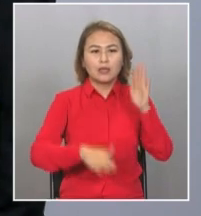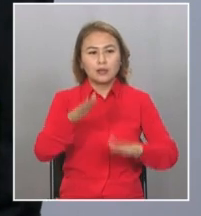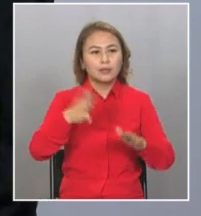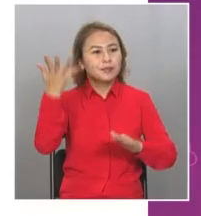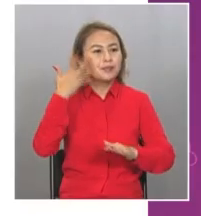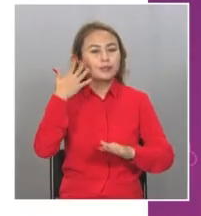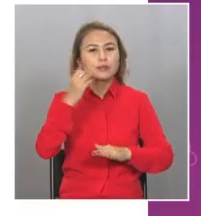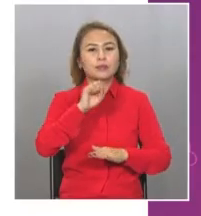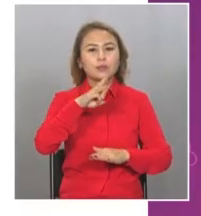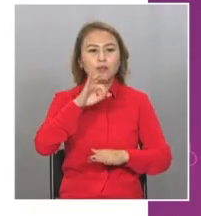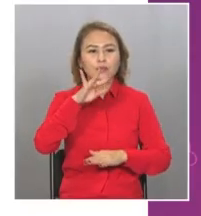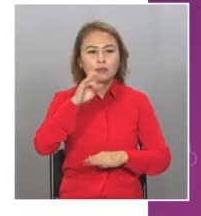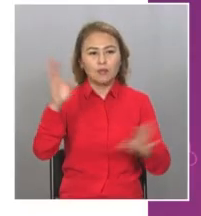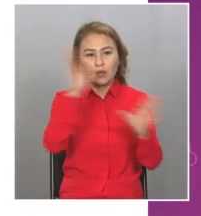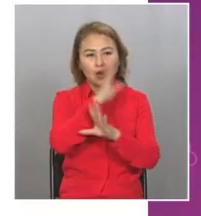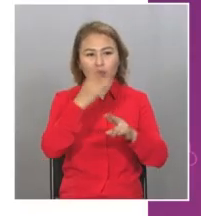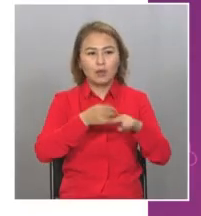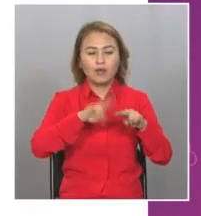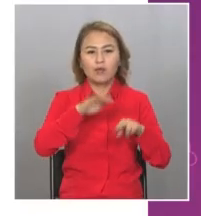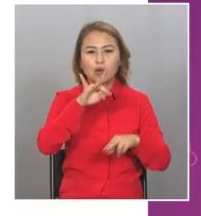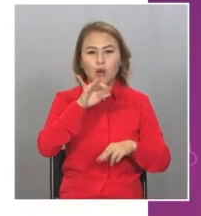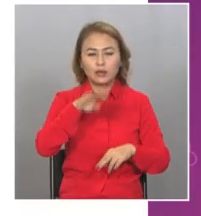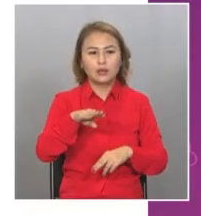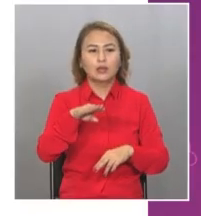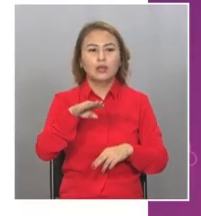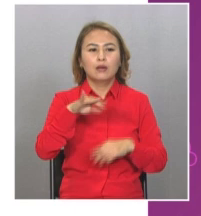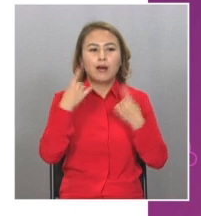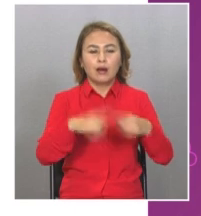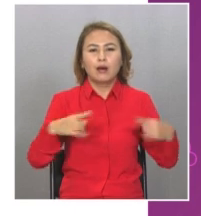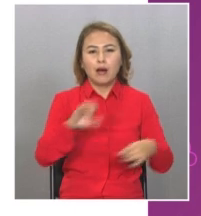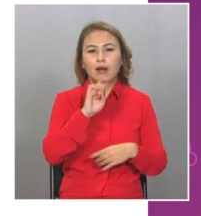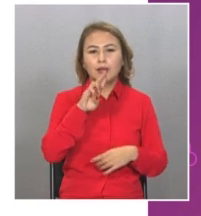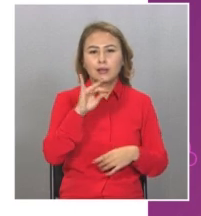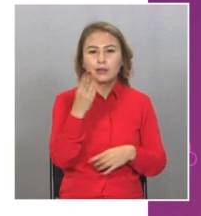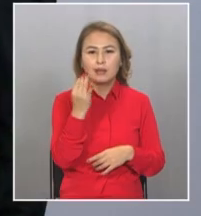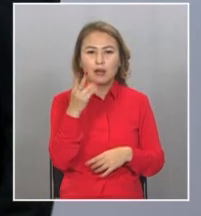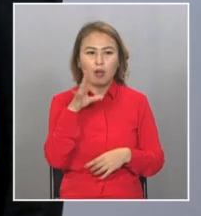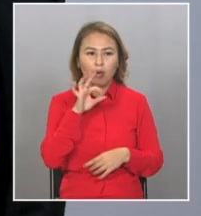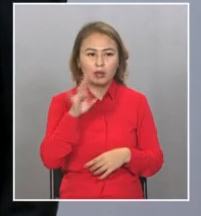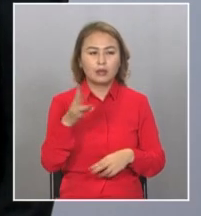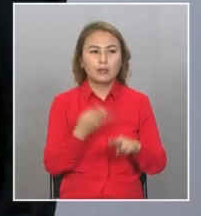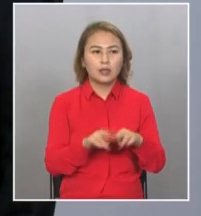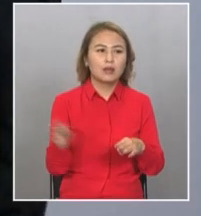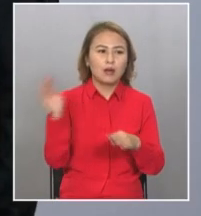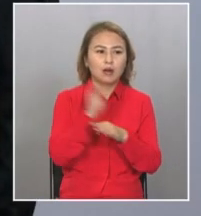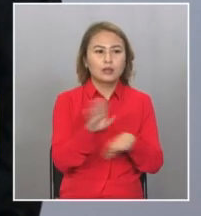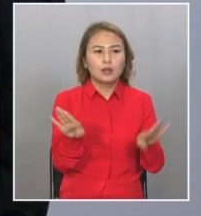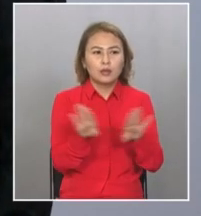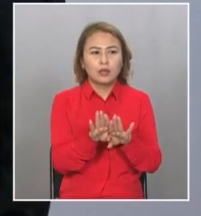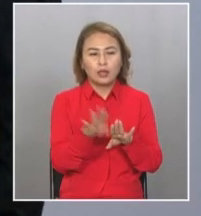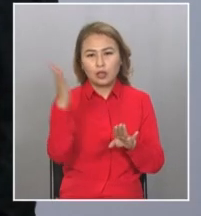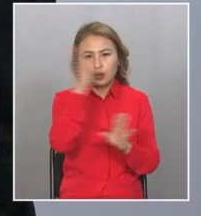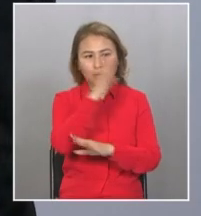келгенде, атмосферадағы ауа массасы фронттар, циклондар және антициклондарды айта кетеміз. Ал енді бұл жерде